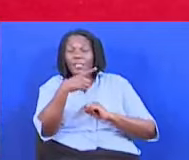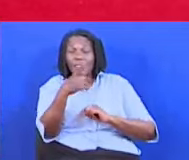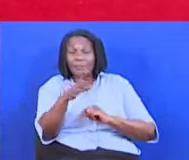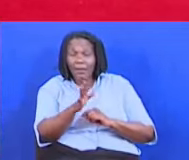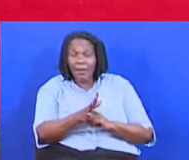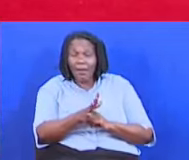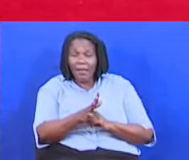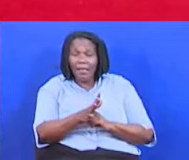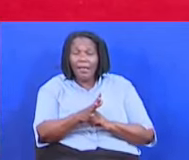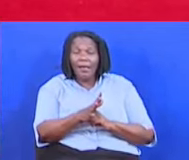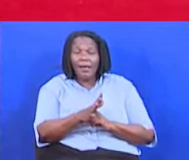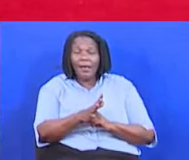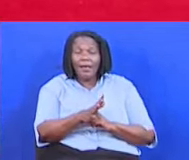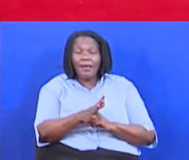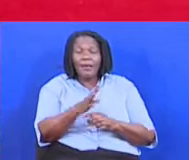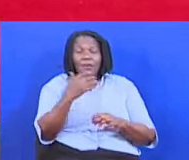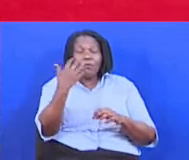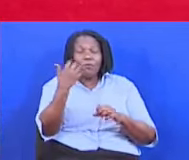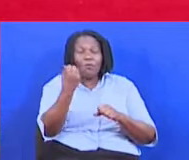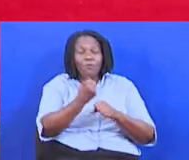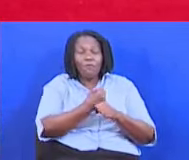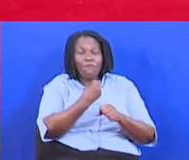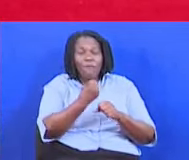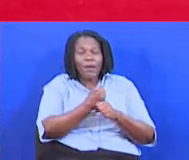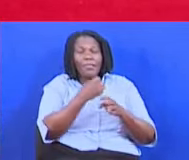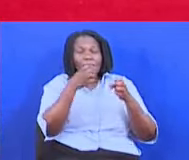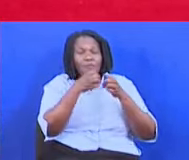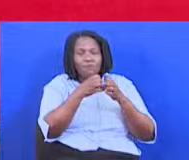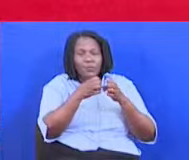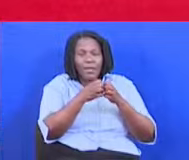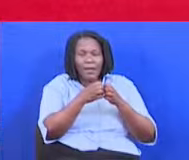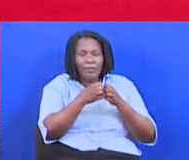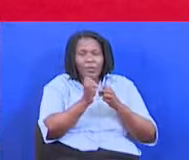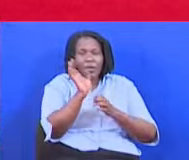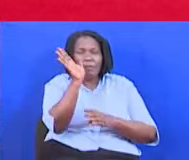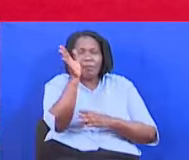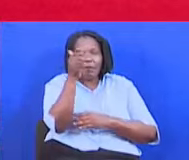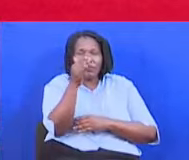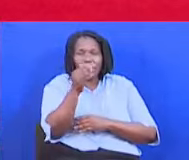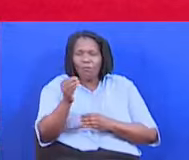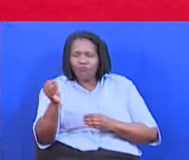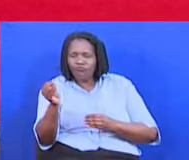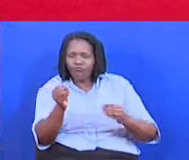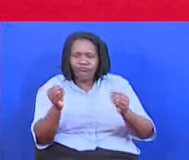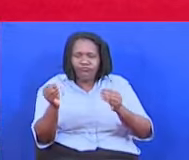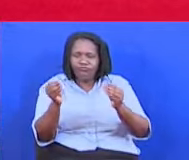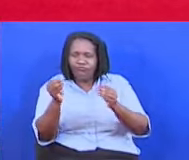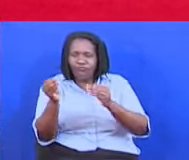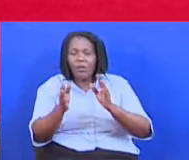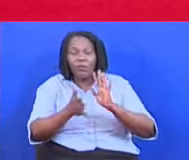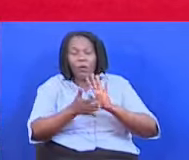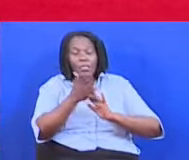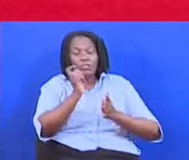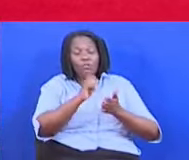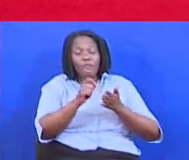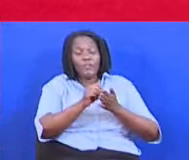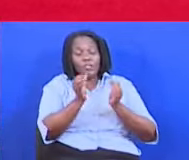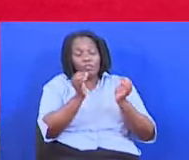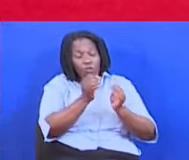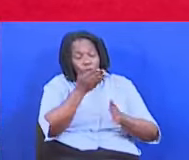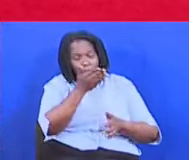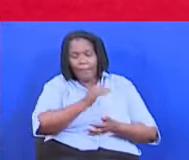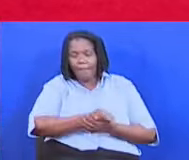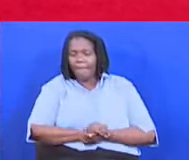kukutana na waheshimiwa mabalozi wanapoomba miadi na kuwashawishi wafungue ofisi ndogo za kibalozi Zanzibar.